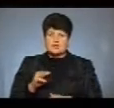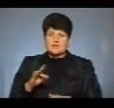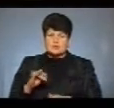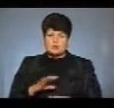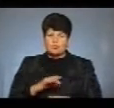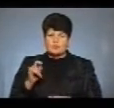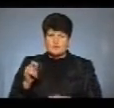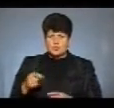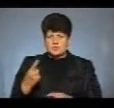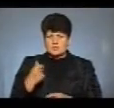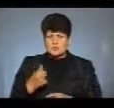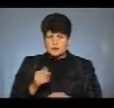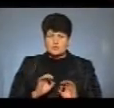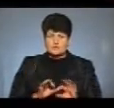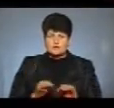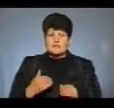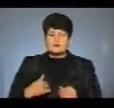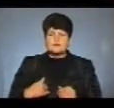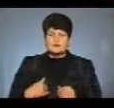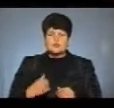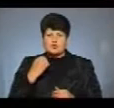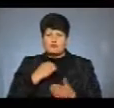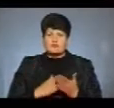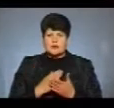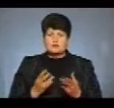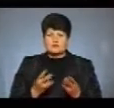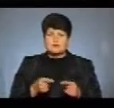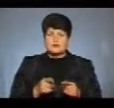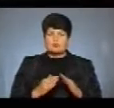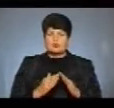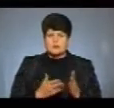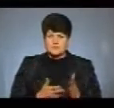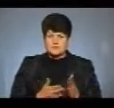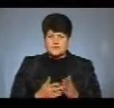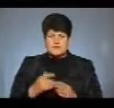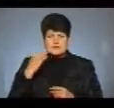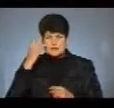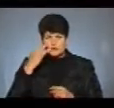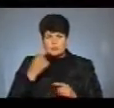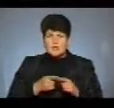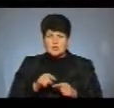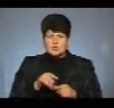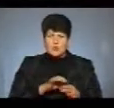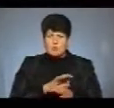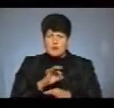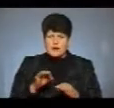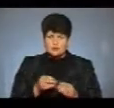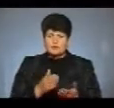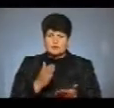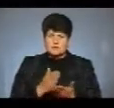війні близько року. Розповідає, для чого ветеранам потрібен такий будинок. Задумка цього проєкту